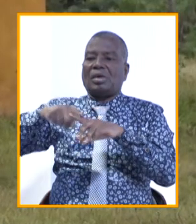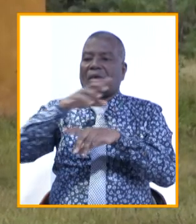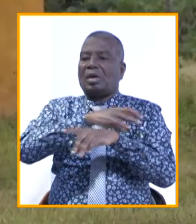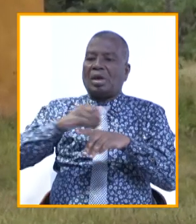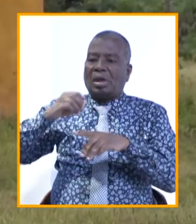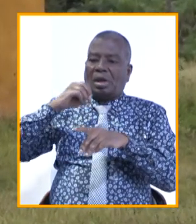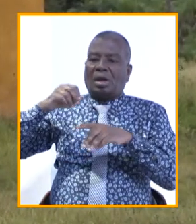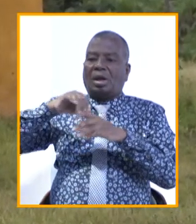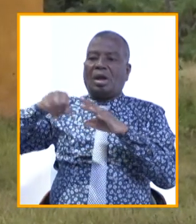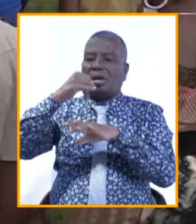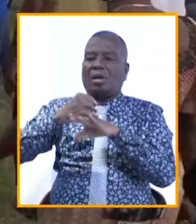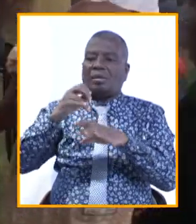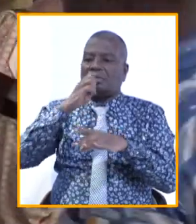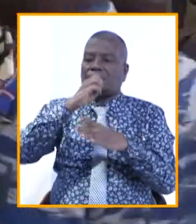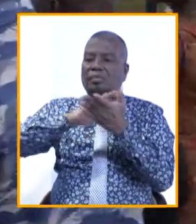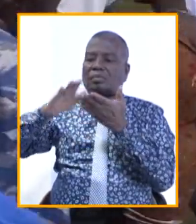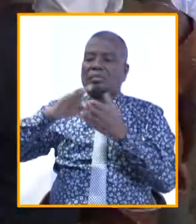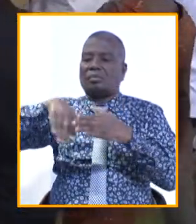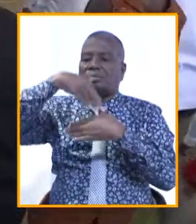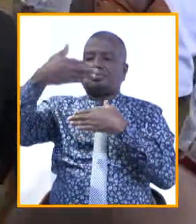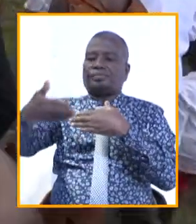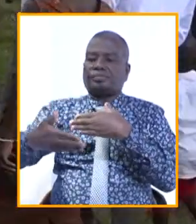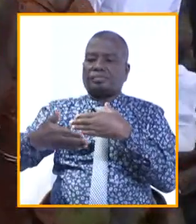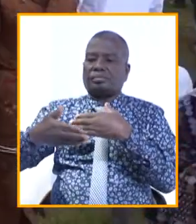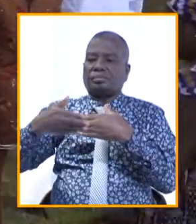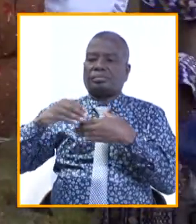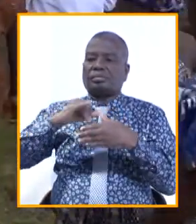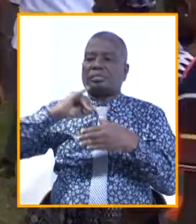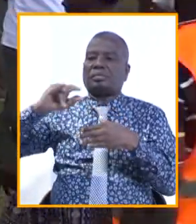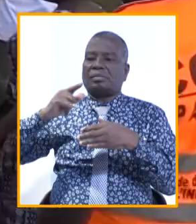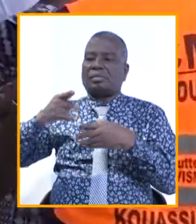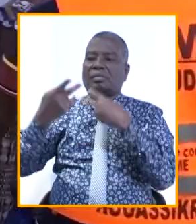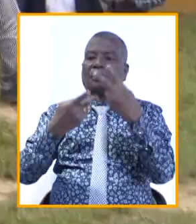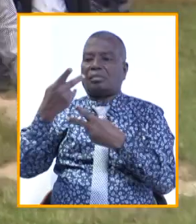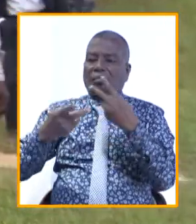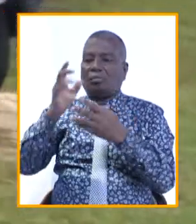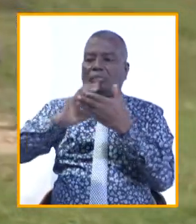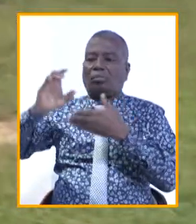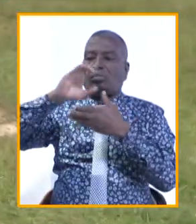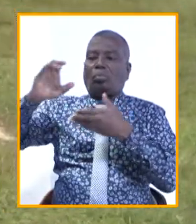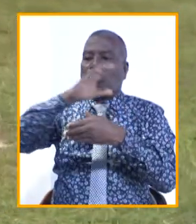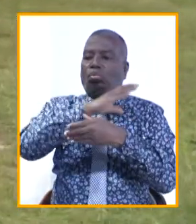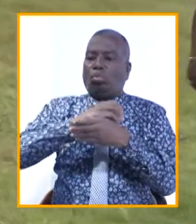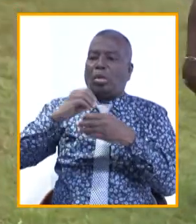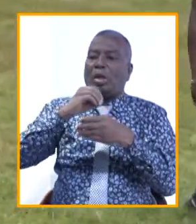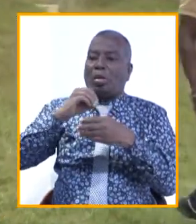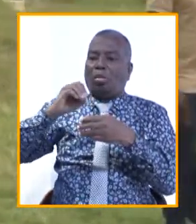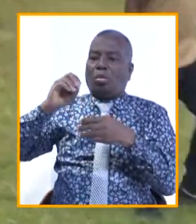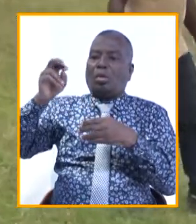et l'installation d'eau potable. Après Aboudé, Pierre Demba visite le lycée Amadougon Koulibaly